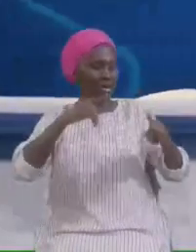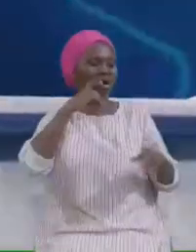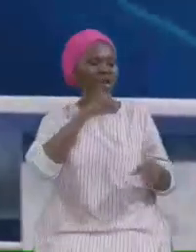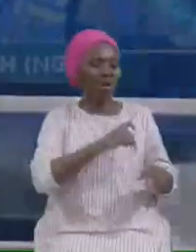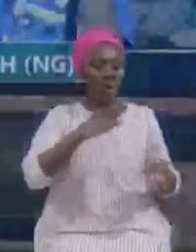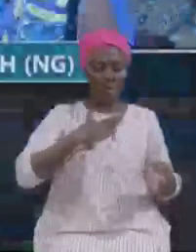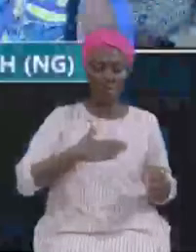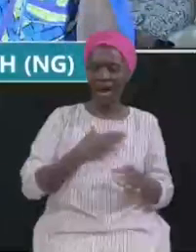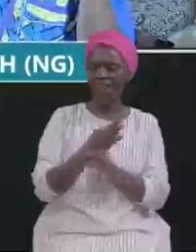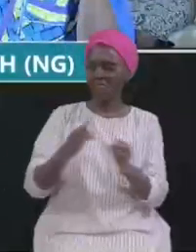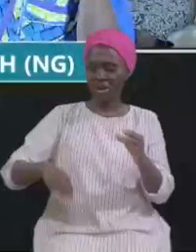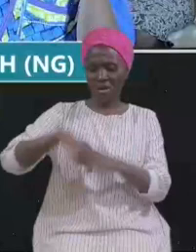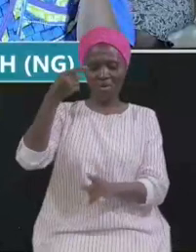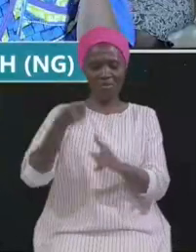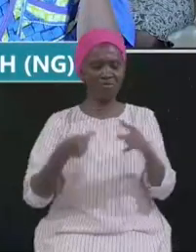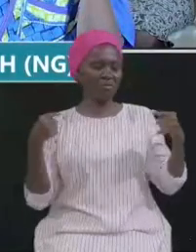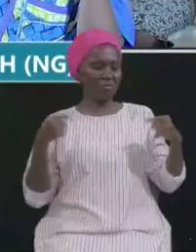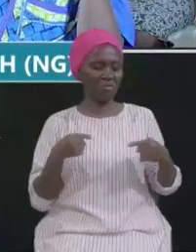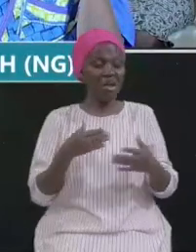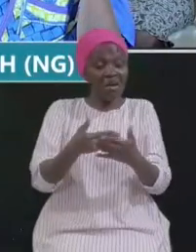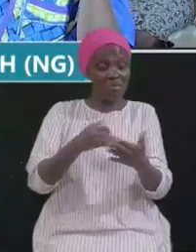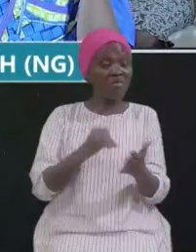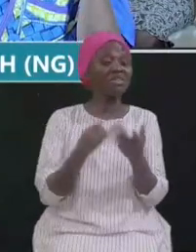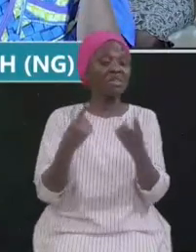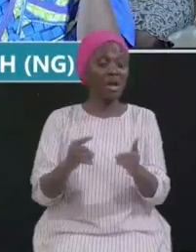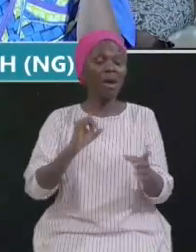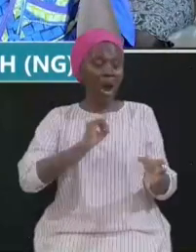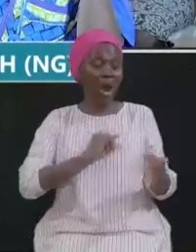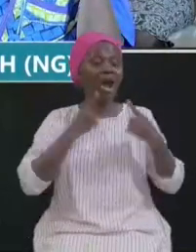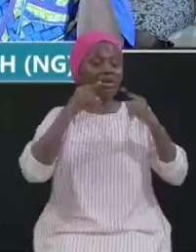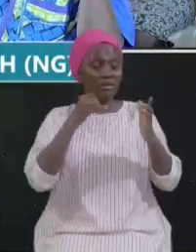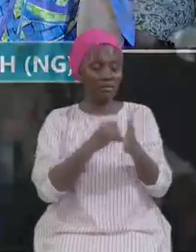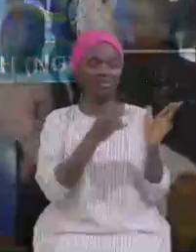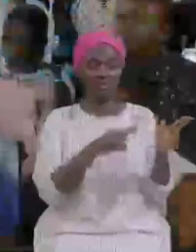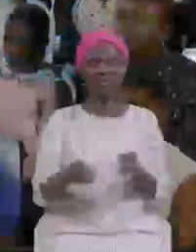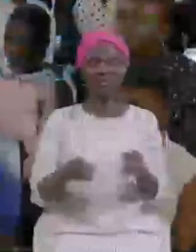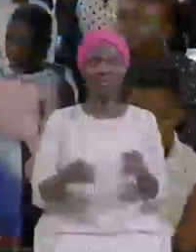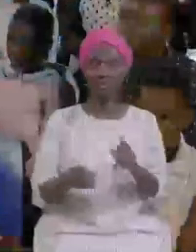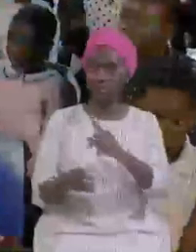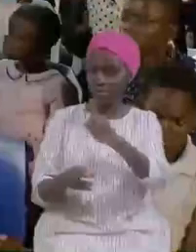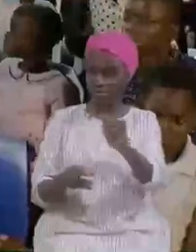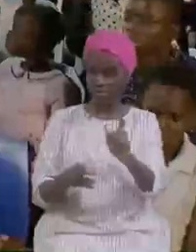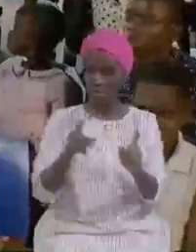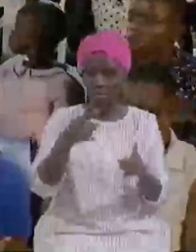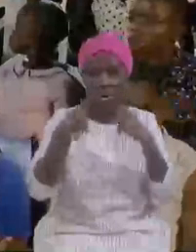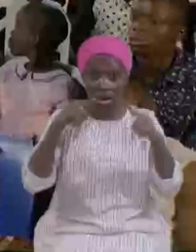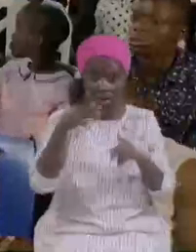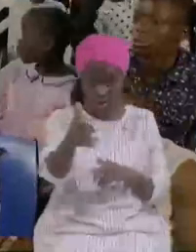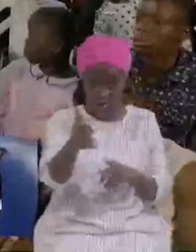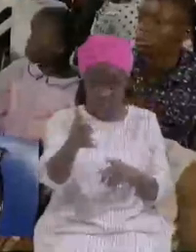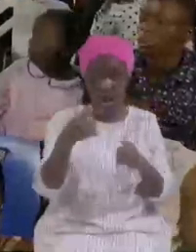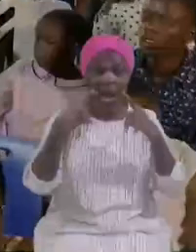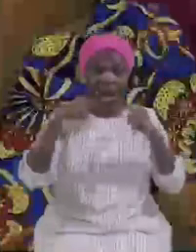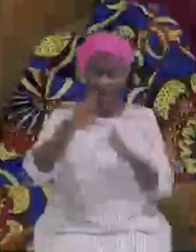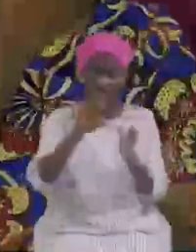libération de la douleur, des plaies. Même avant que cela ne se produise, j'annonce. Est-ce que tu annonces pour toi déjà? Je dis, est-ce que